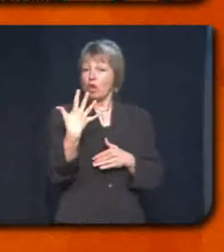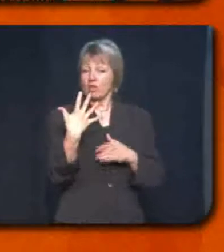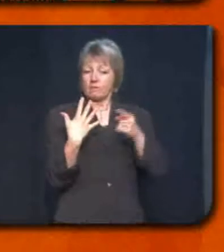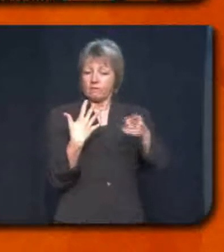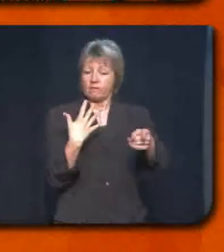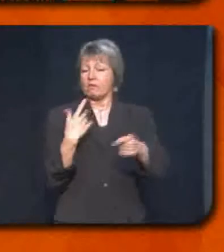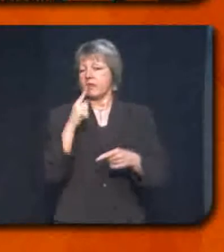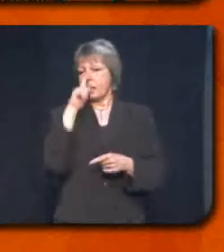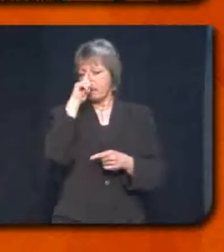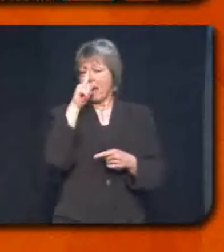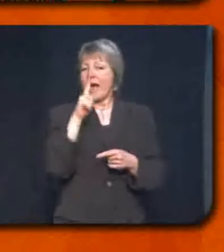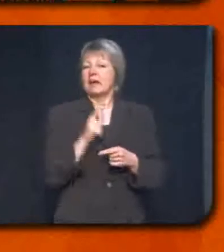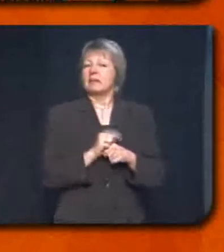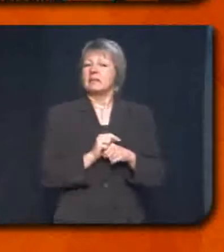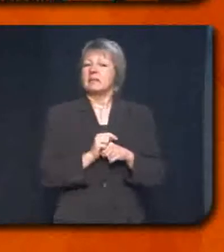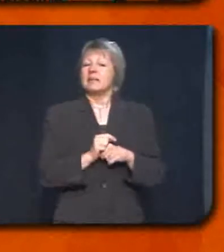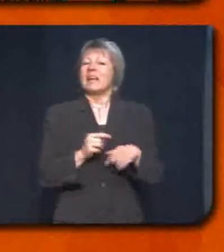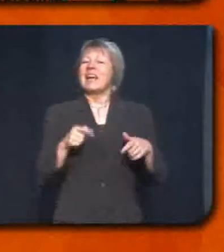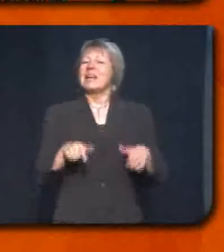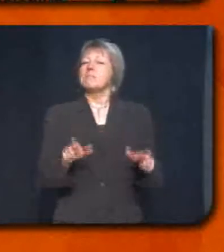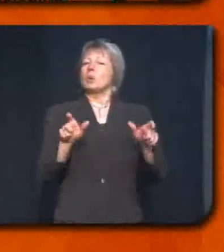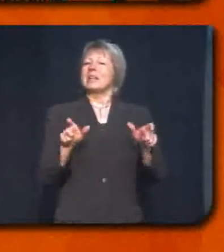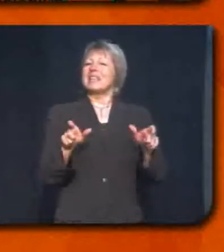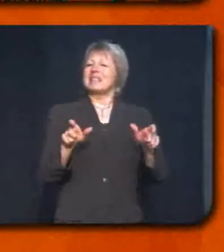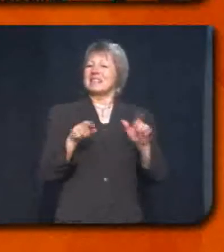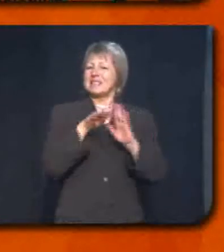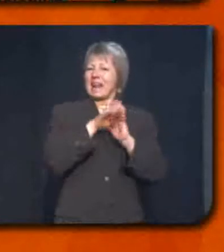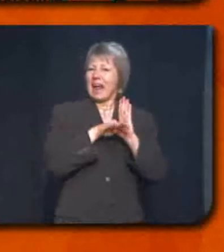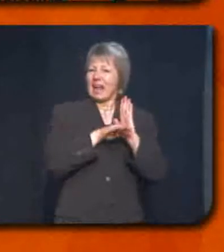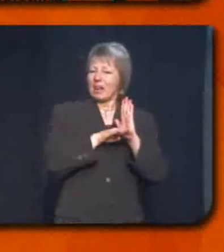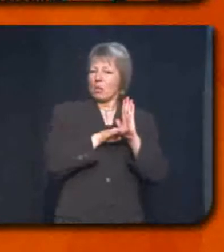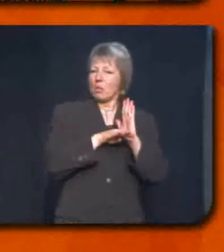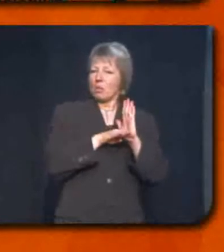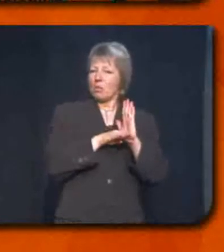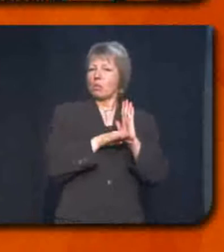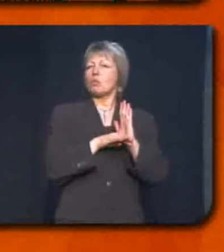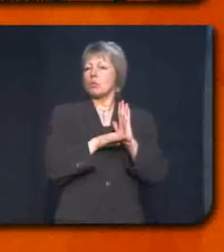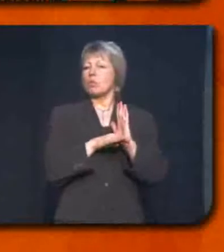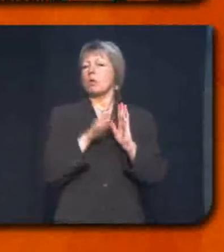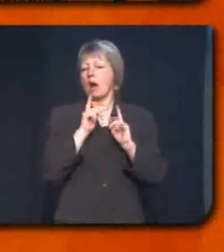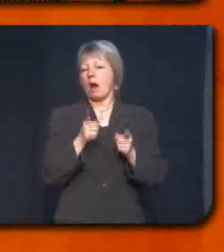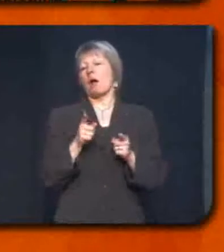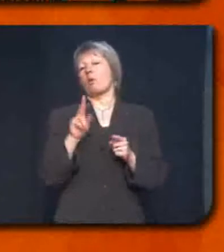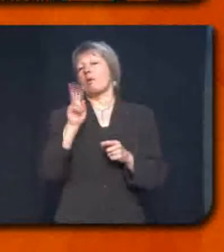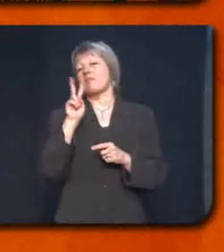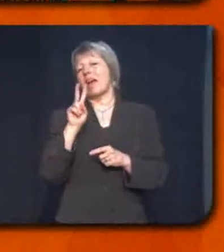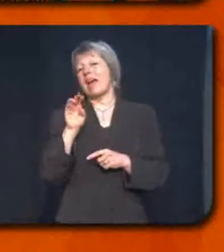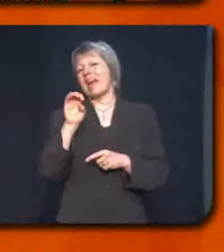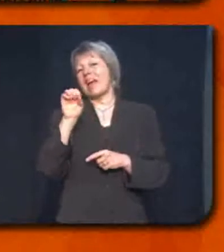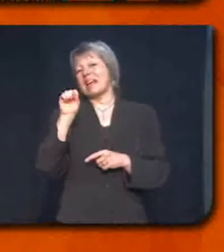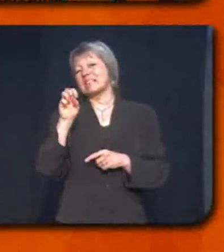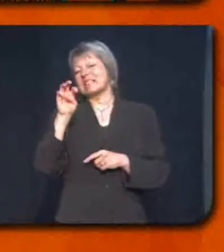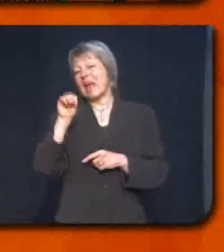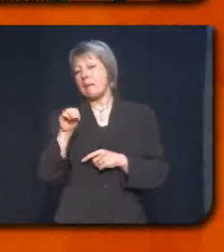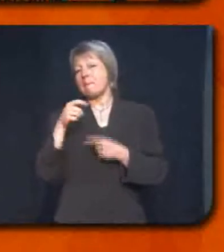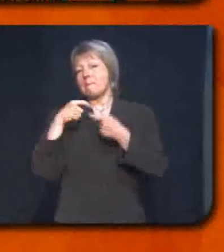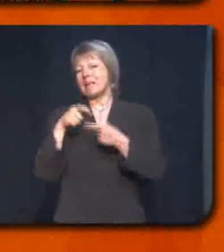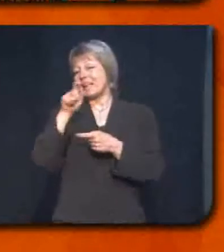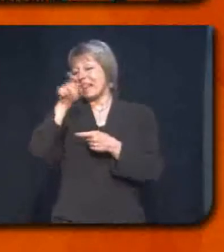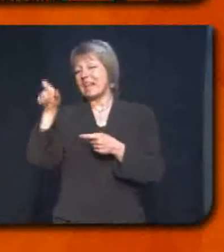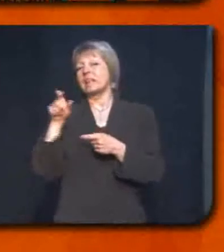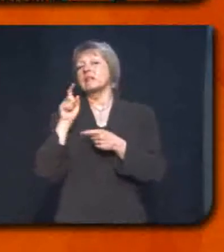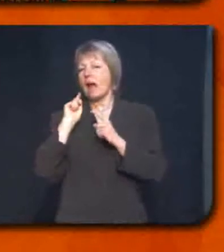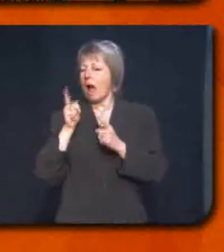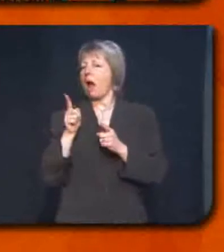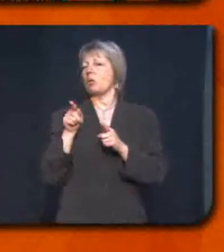einer immunitätsregelung auch die Mitglieder des ESM Immunität besitzen im Gegensatz